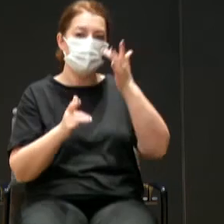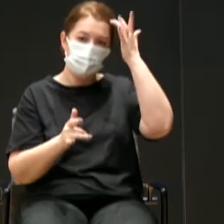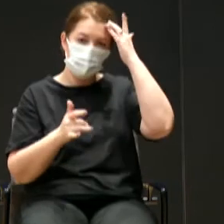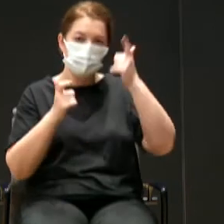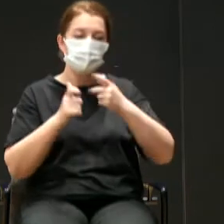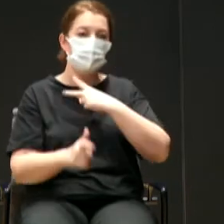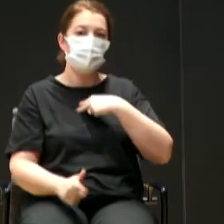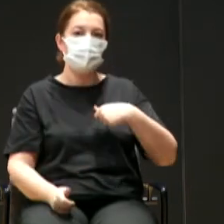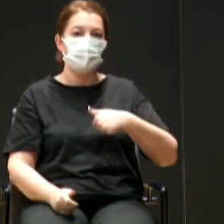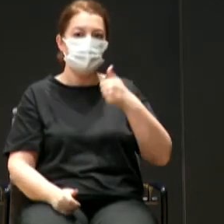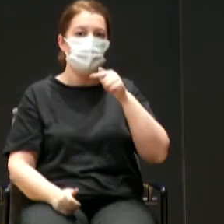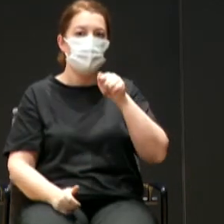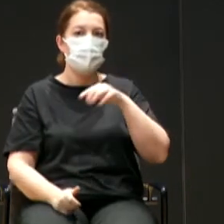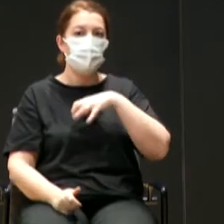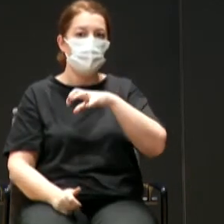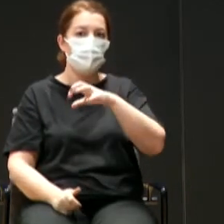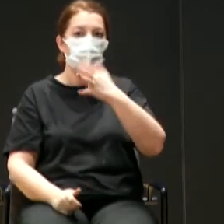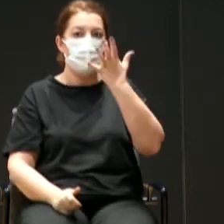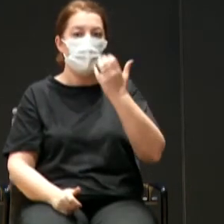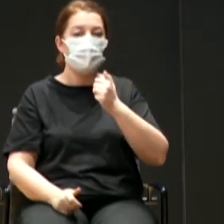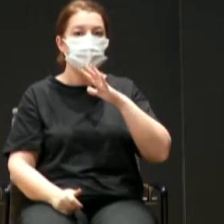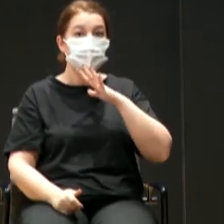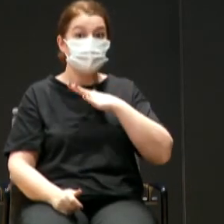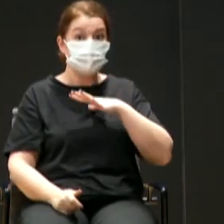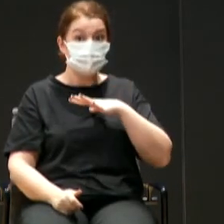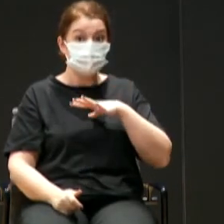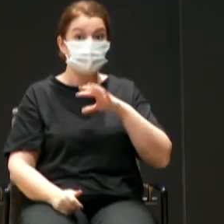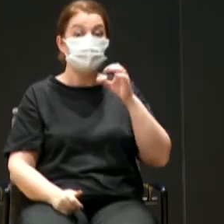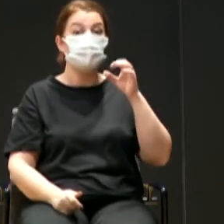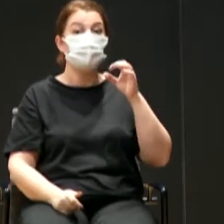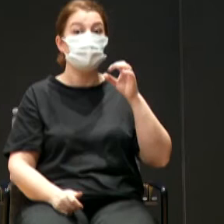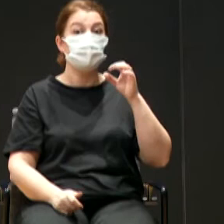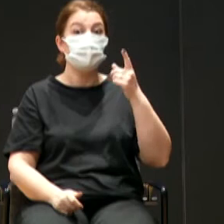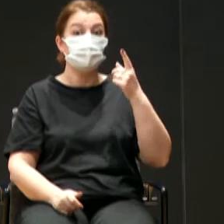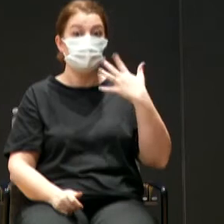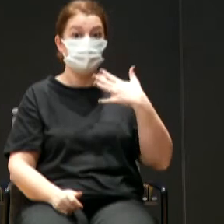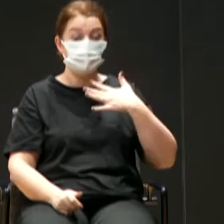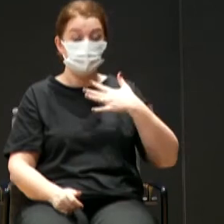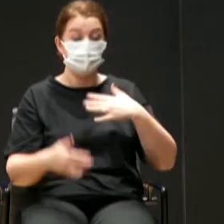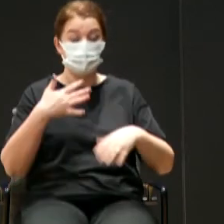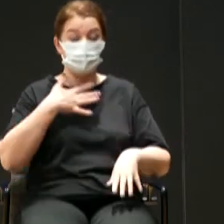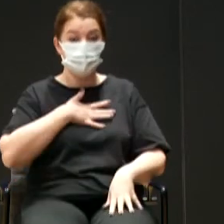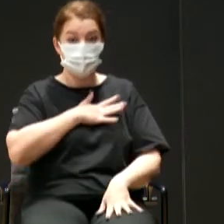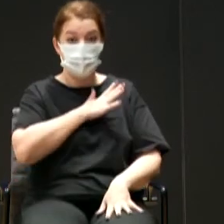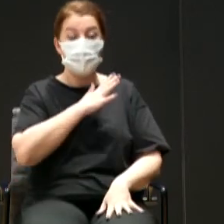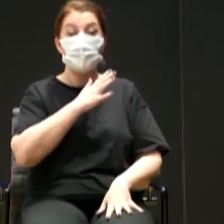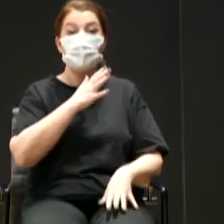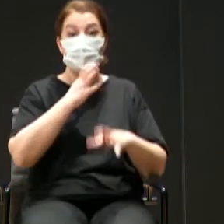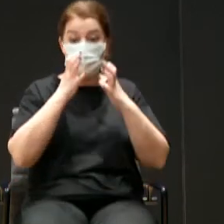Belediye Başkanıydı. Bu alanı almak istedi. AK Parti Cumhuriyet Halk Partisi'ni